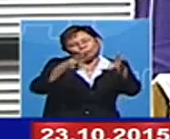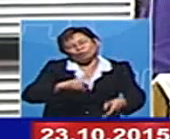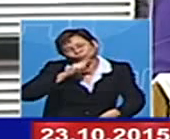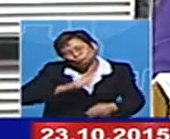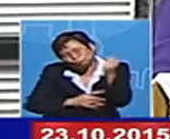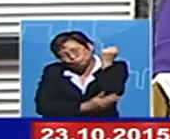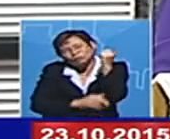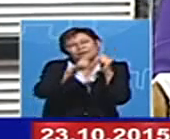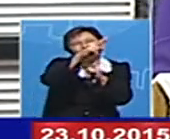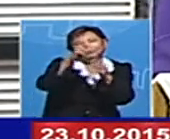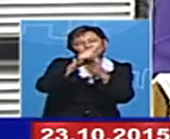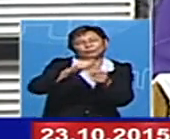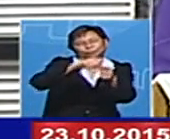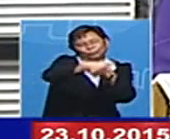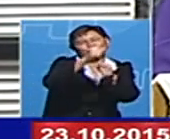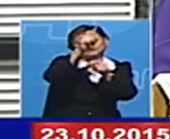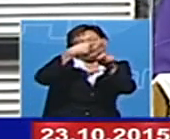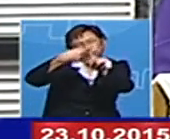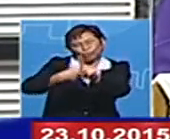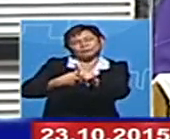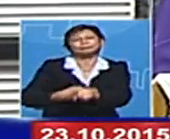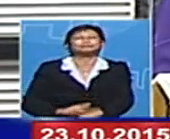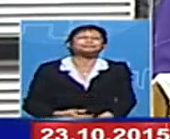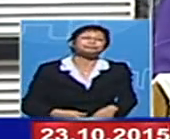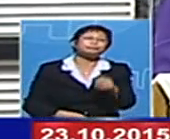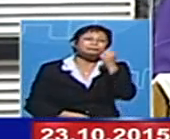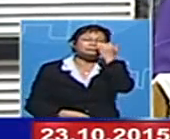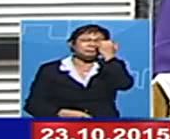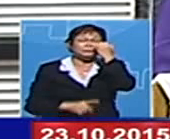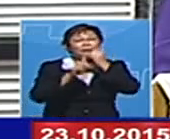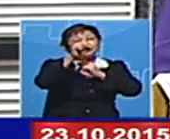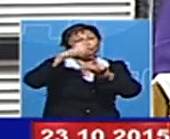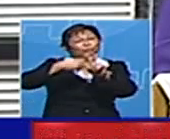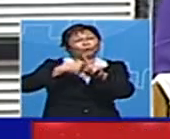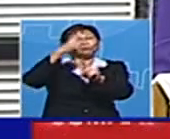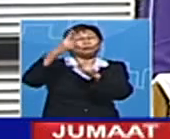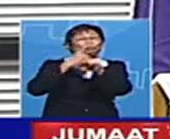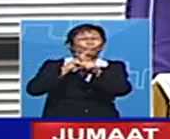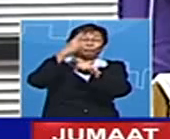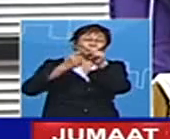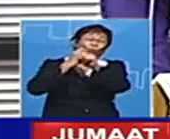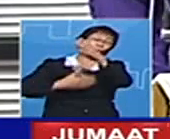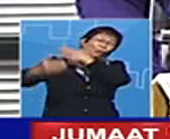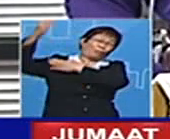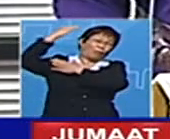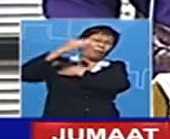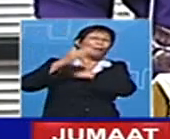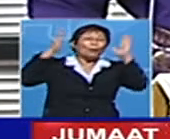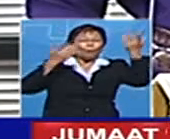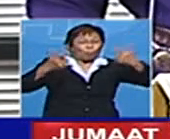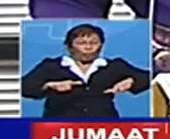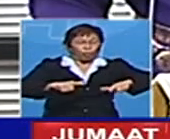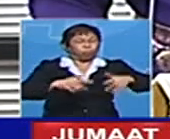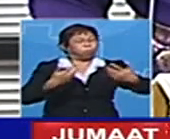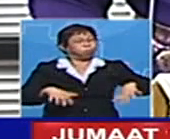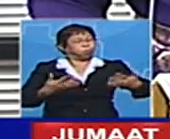sebanyak 300 sebulan tuan yang di-pertua dalam setahun yang lepas negara telah dilanda bencana yang besar